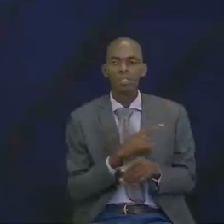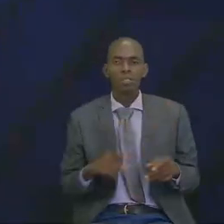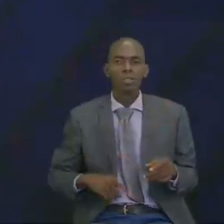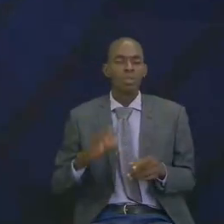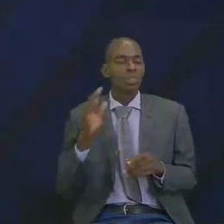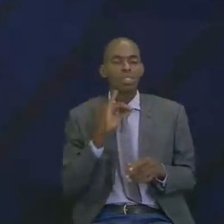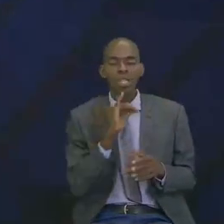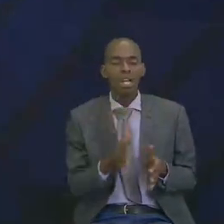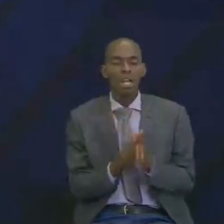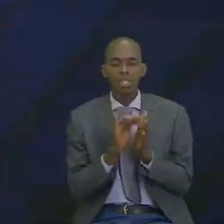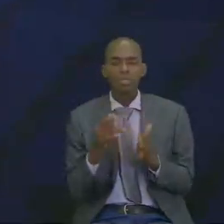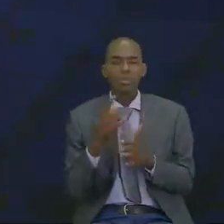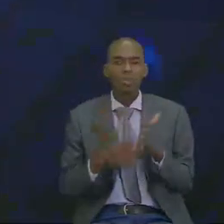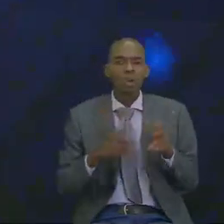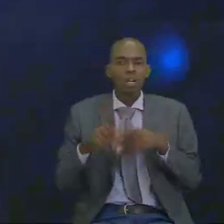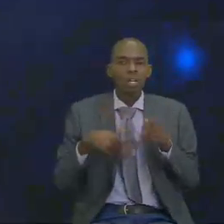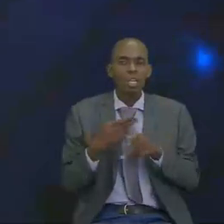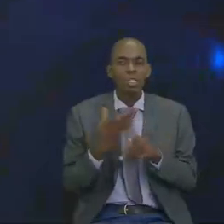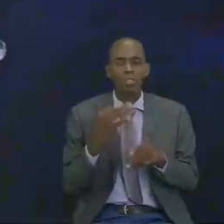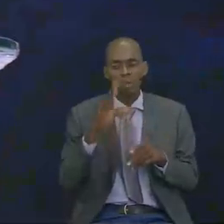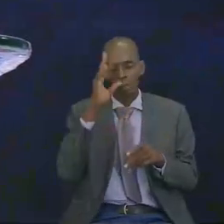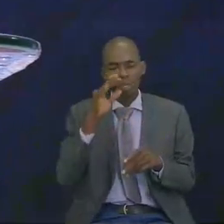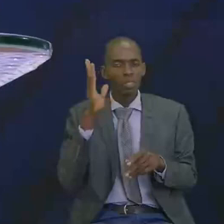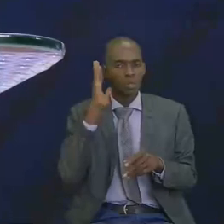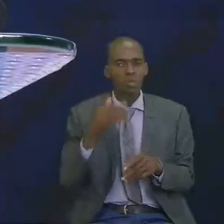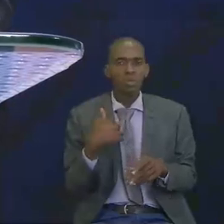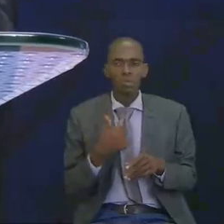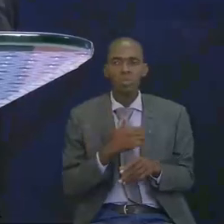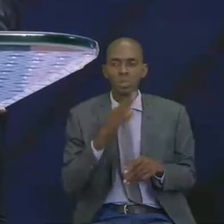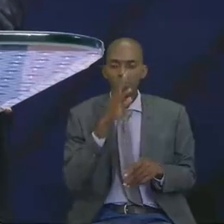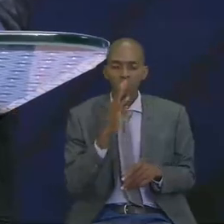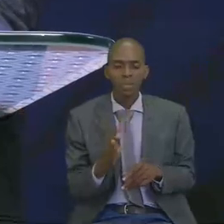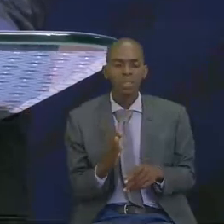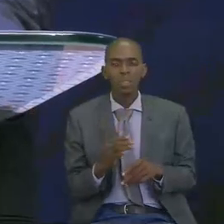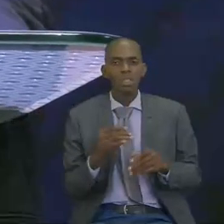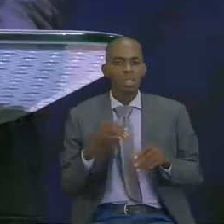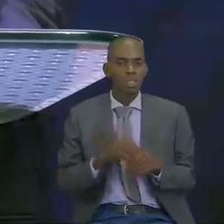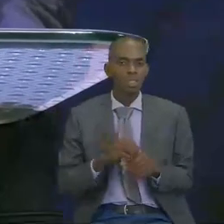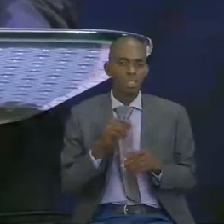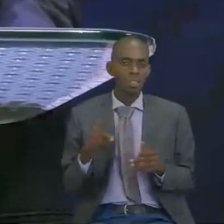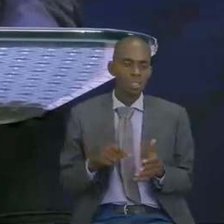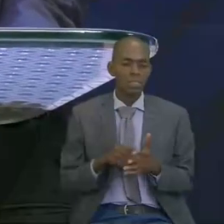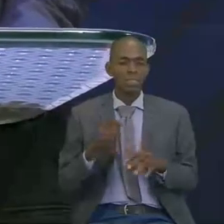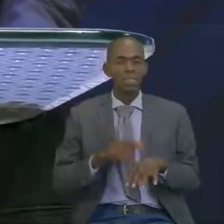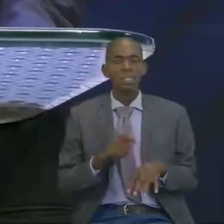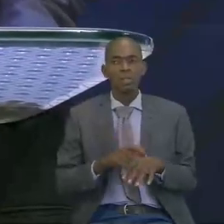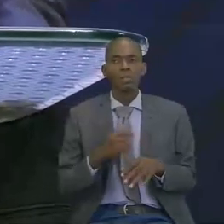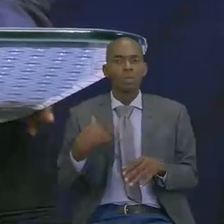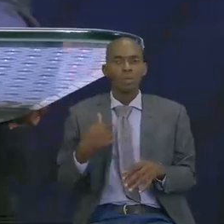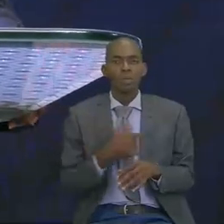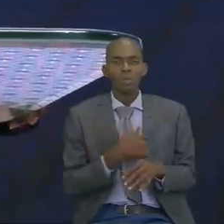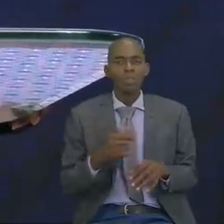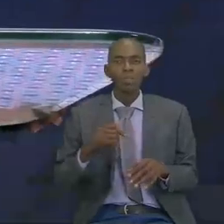dit comme, quelle serait notre activité lorsque ces choses, quelle serait notre vie, lorsque ces